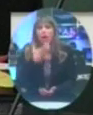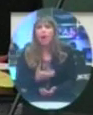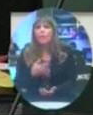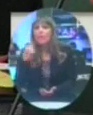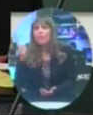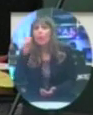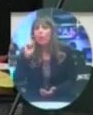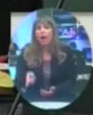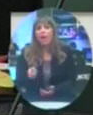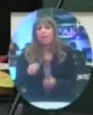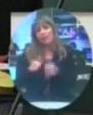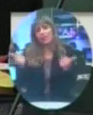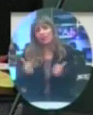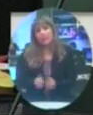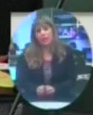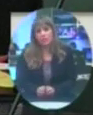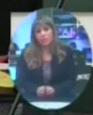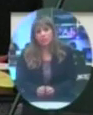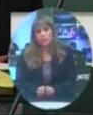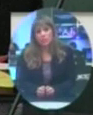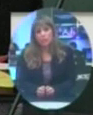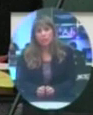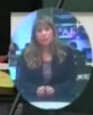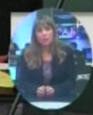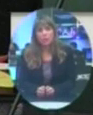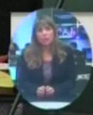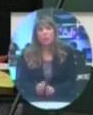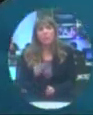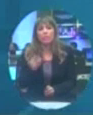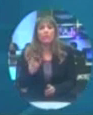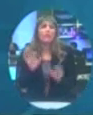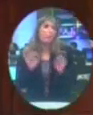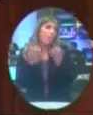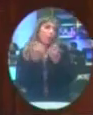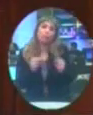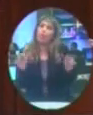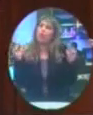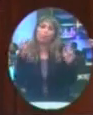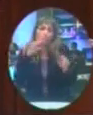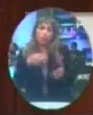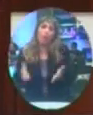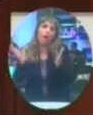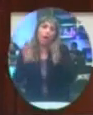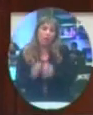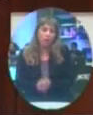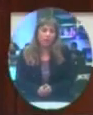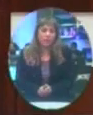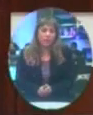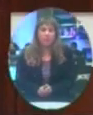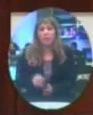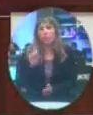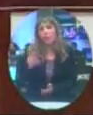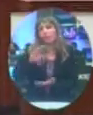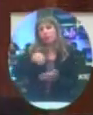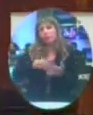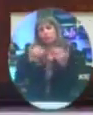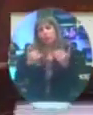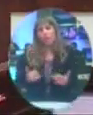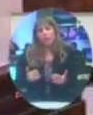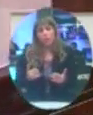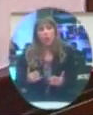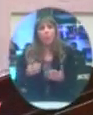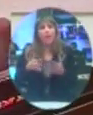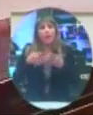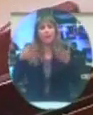לתת גט. בזה איכשהו הוא ממש חילוני. מליאת הכנסת אישרה היום בקריאה טרומית את הגדלת